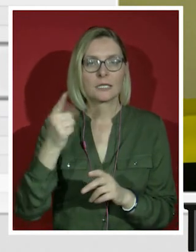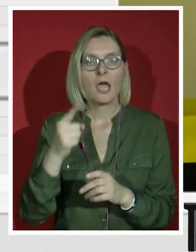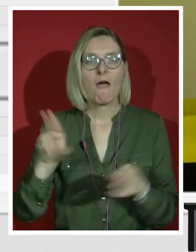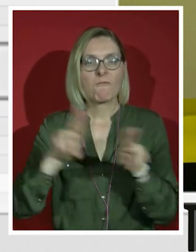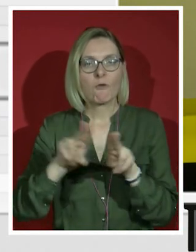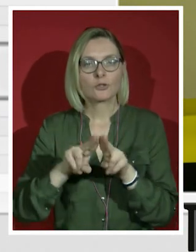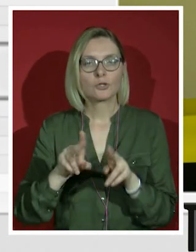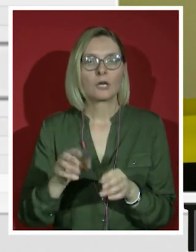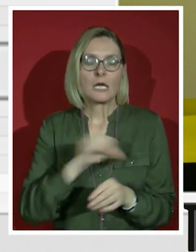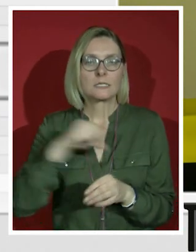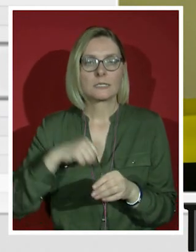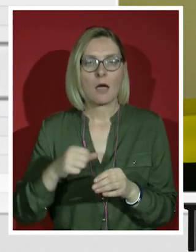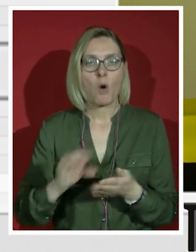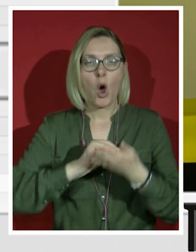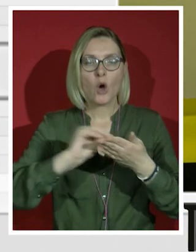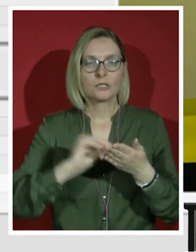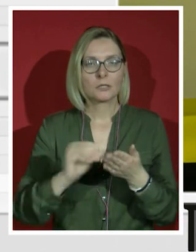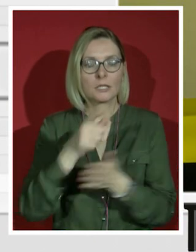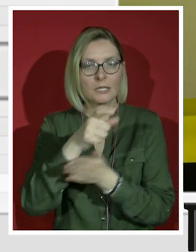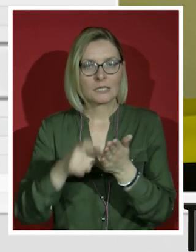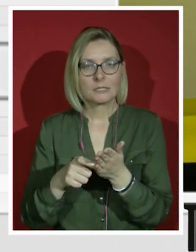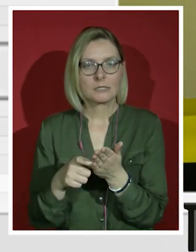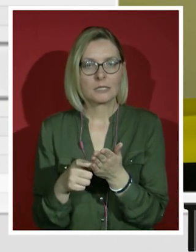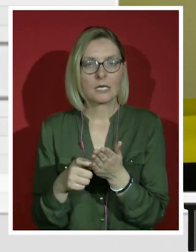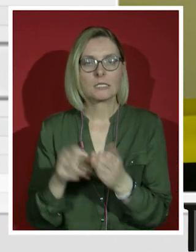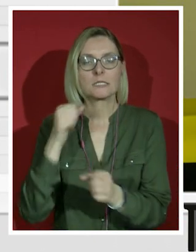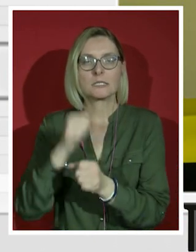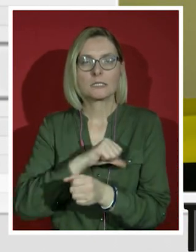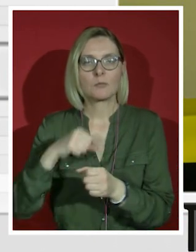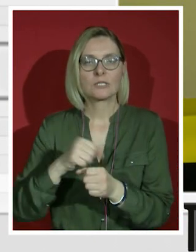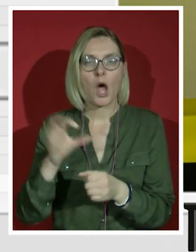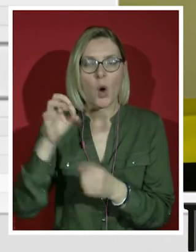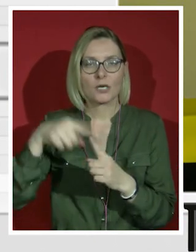од регистриран преработувач на восок за органски пчели.